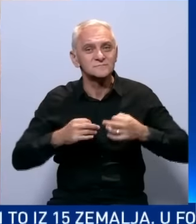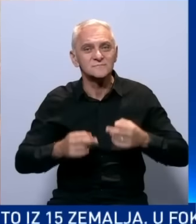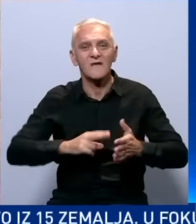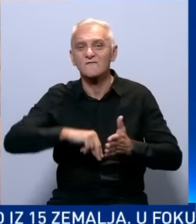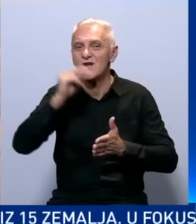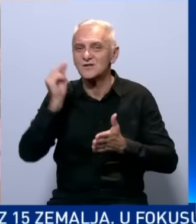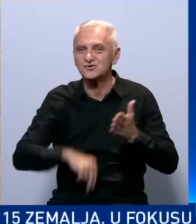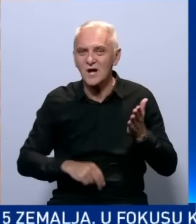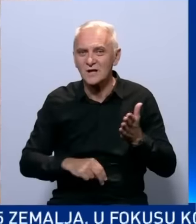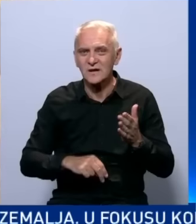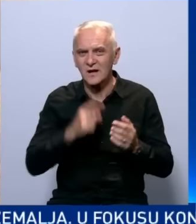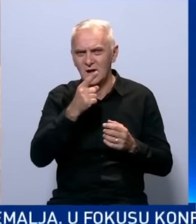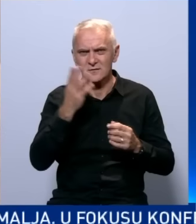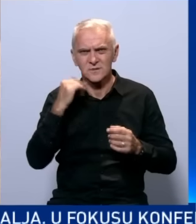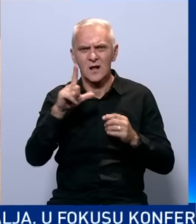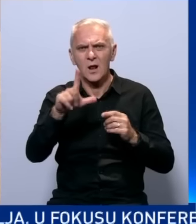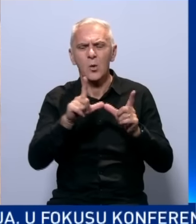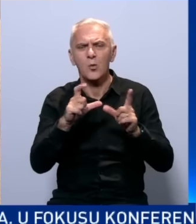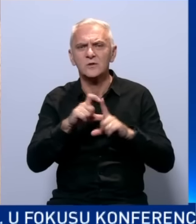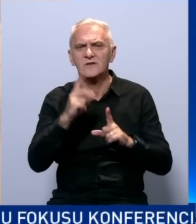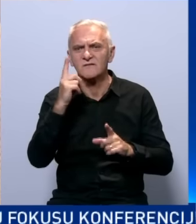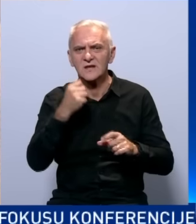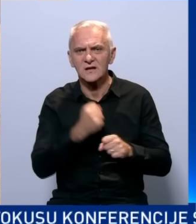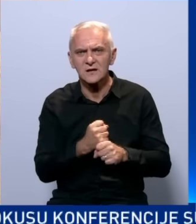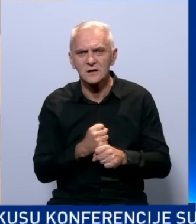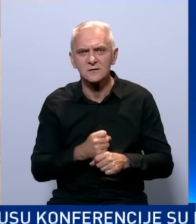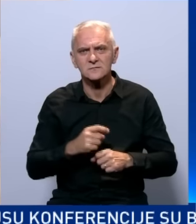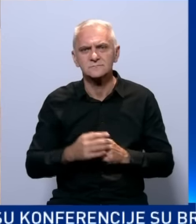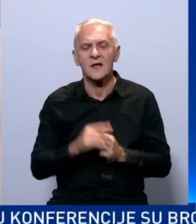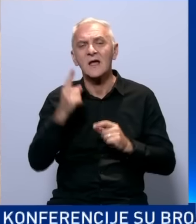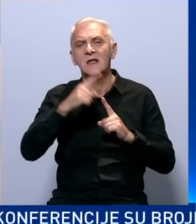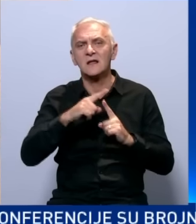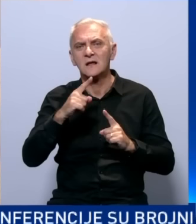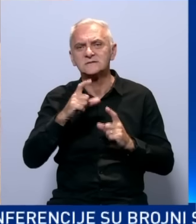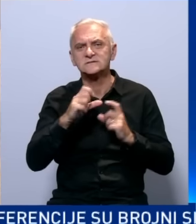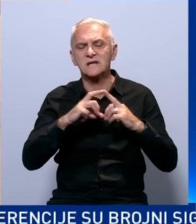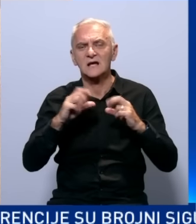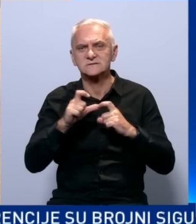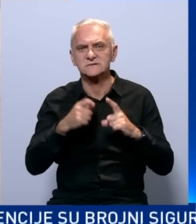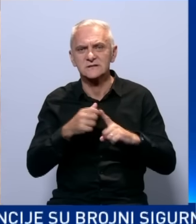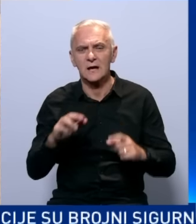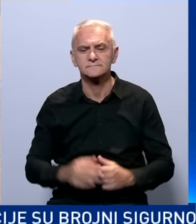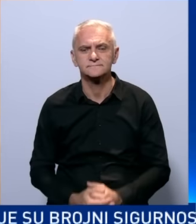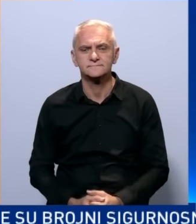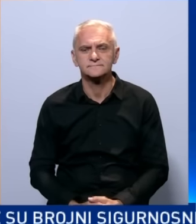proslavilo vjenčanje prestolonasljednika Ludviga od Bavarske i Terezije od Saske.